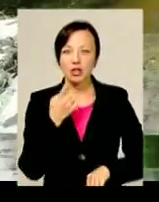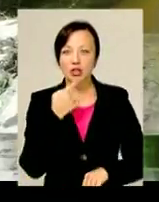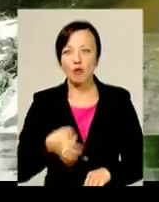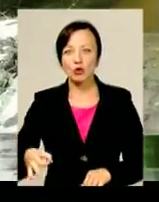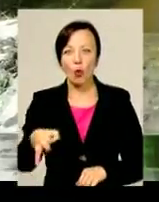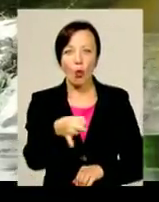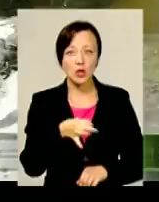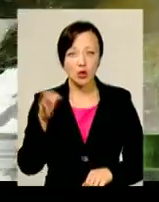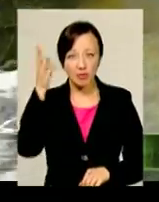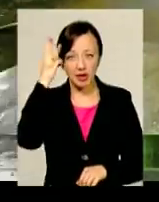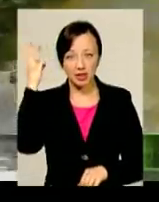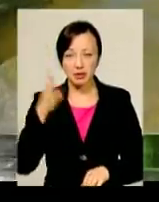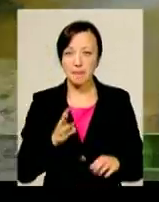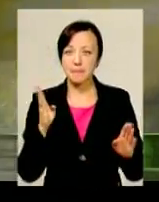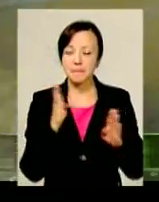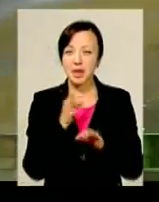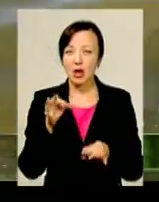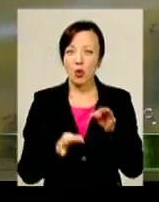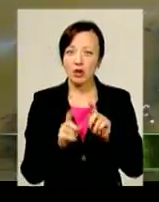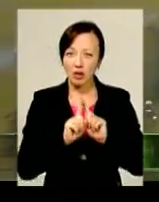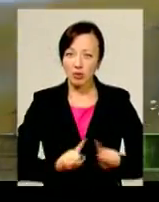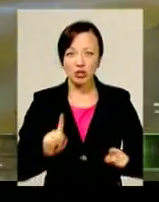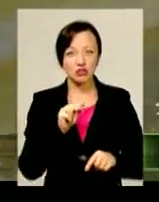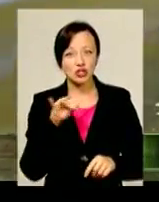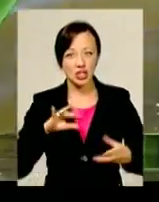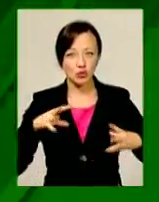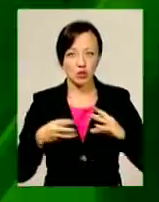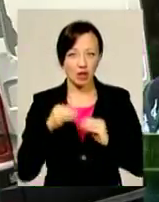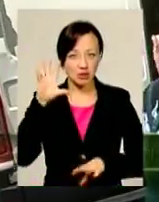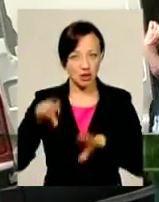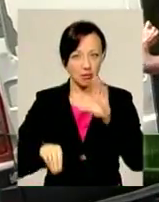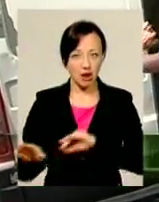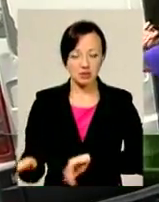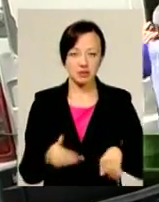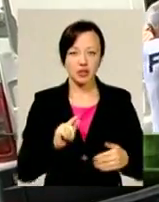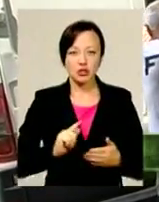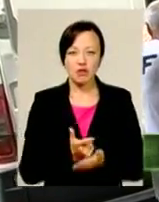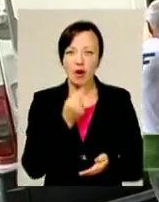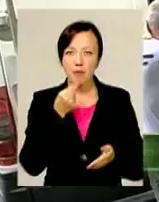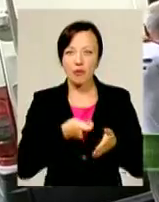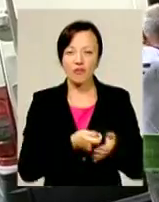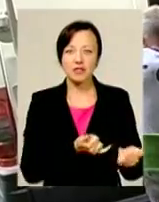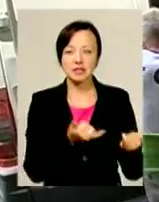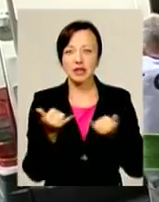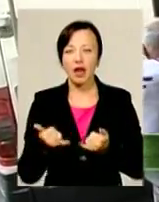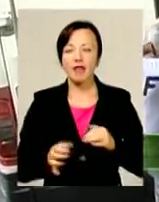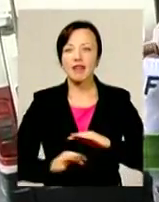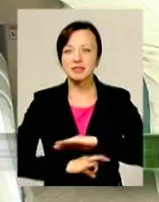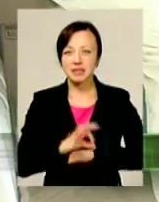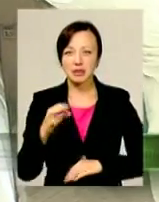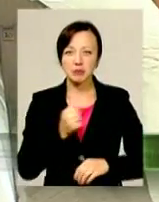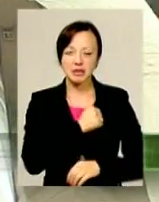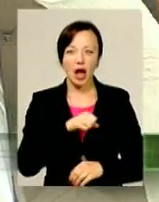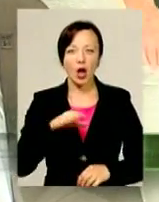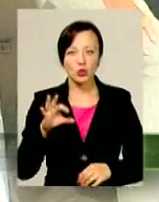в обласному центрі – природна аномалія чи наслідок недбальства. Чергова провізія на схід. Бійці АТО на першій лінії